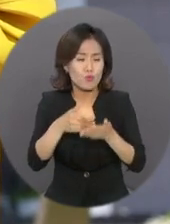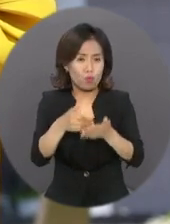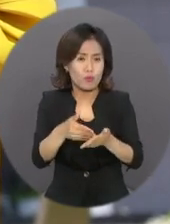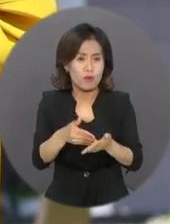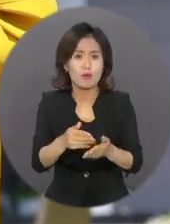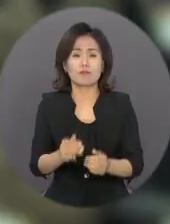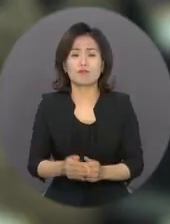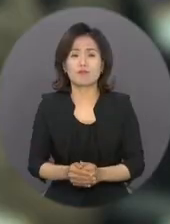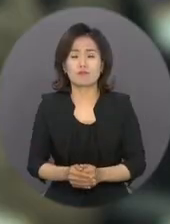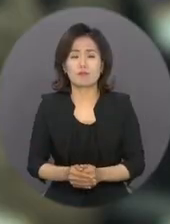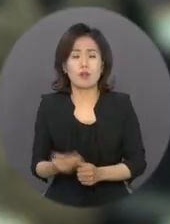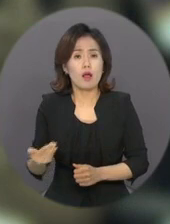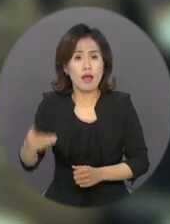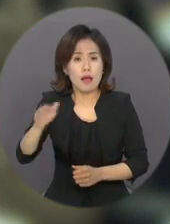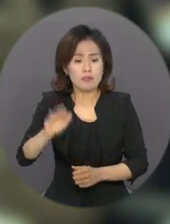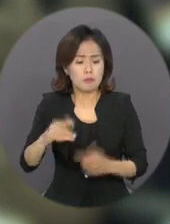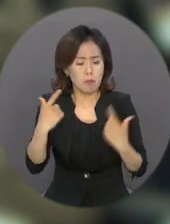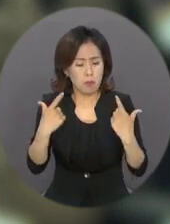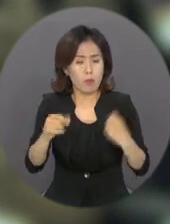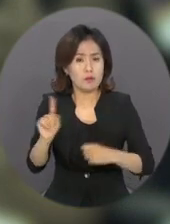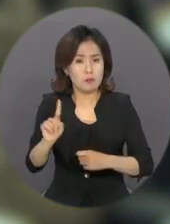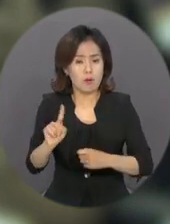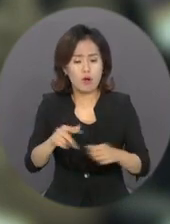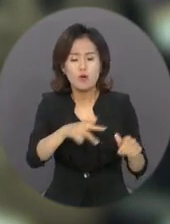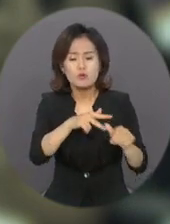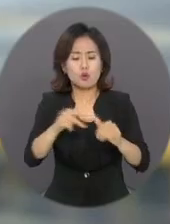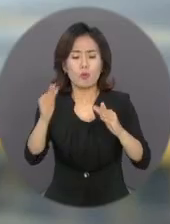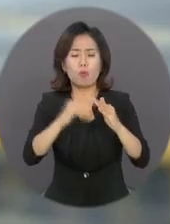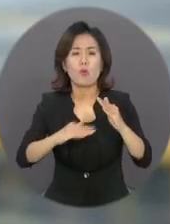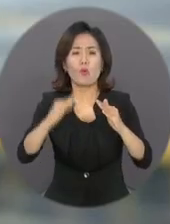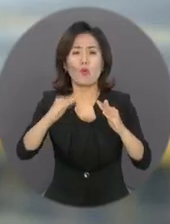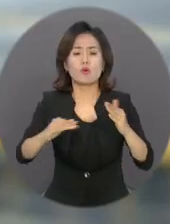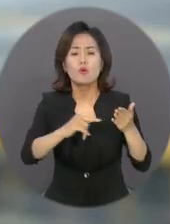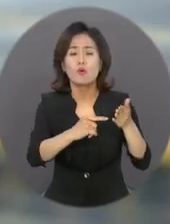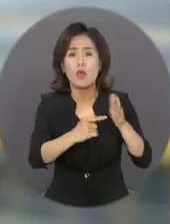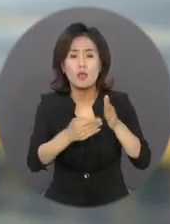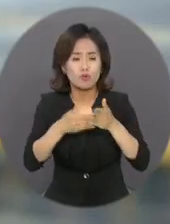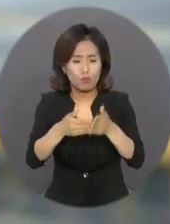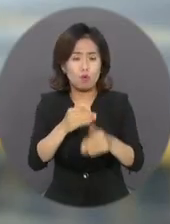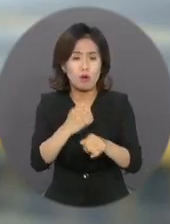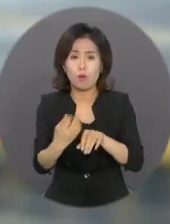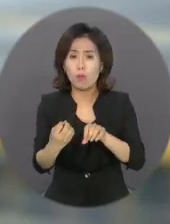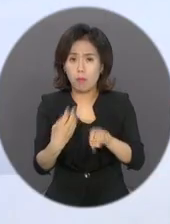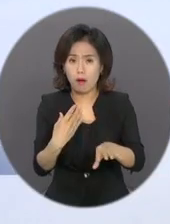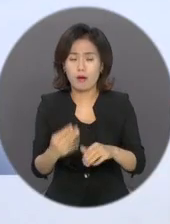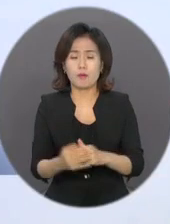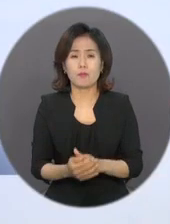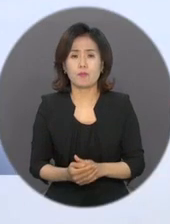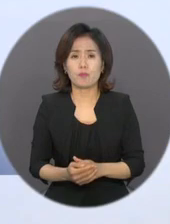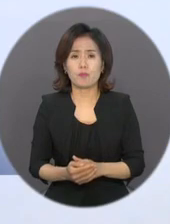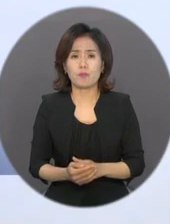요구해왔습니다 하지만 한결같이 정보공개 청구를 하라는 답변만 돌아왔습니다